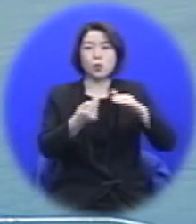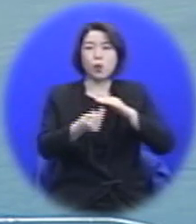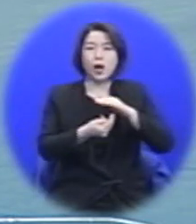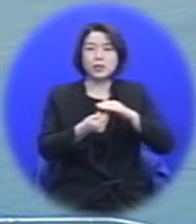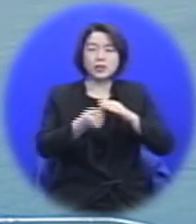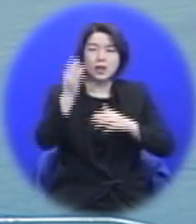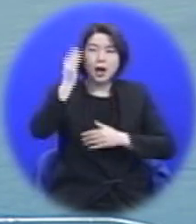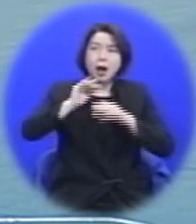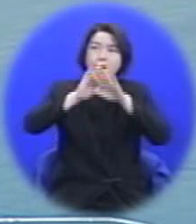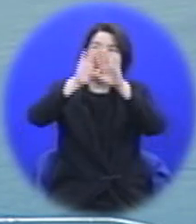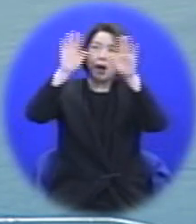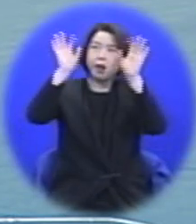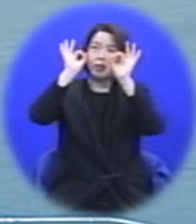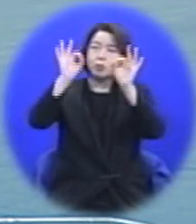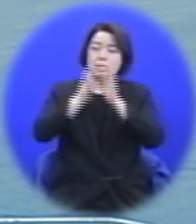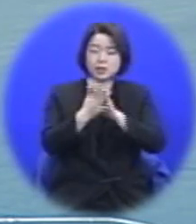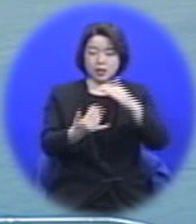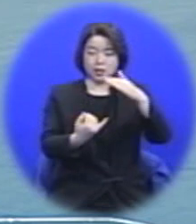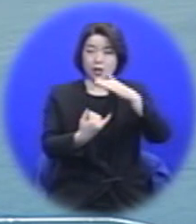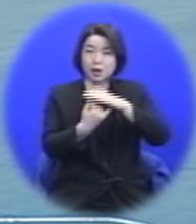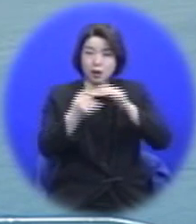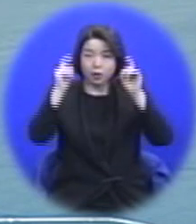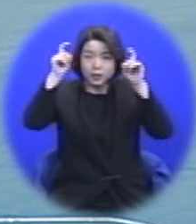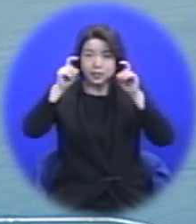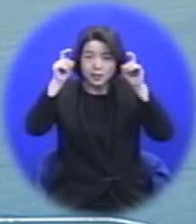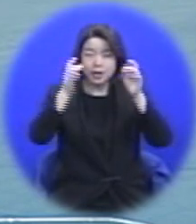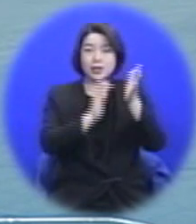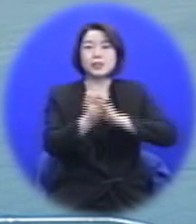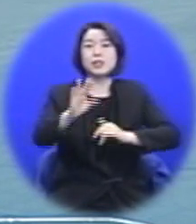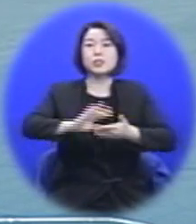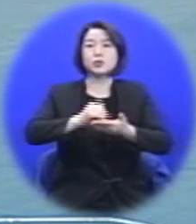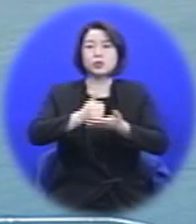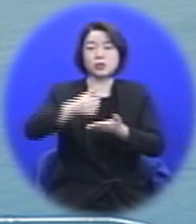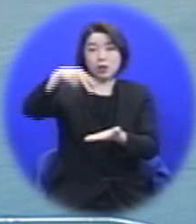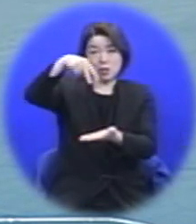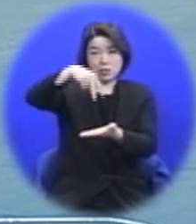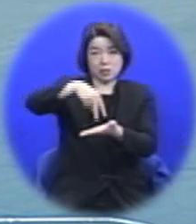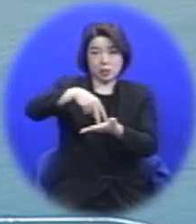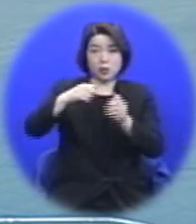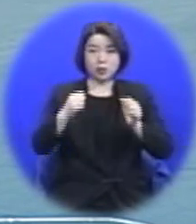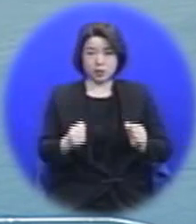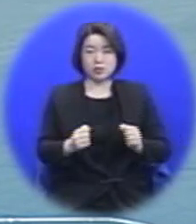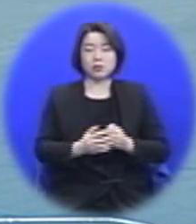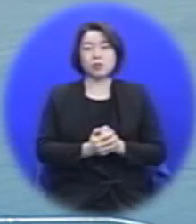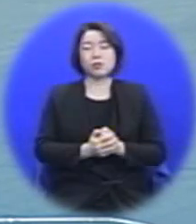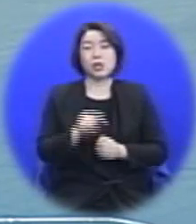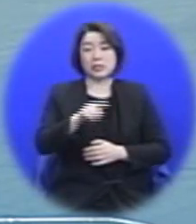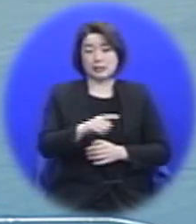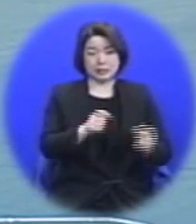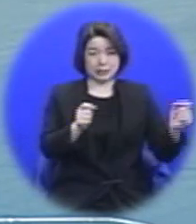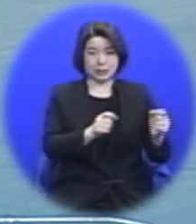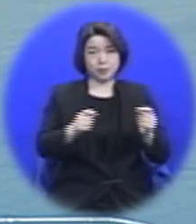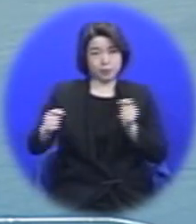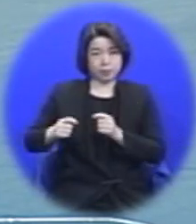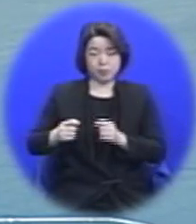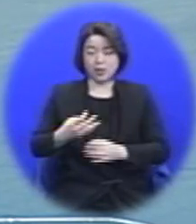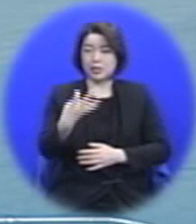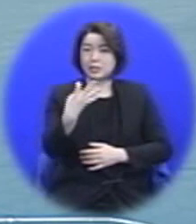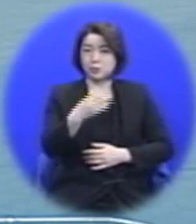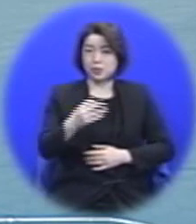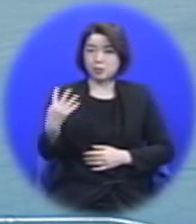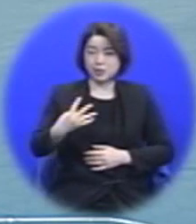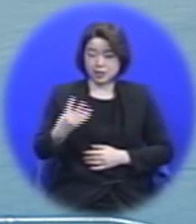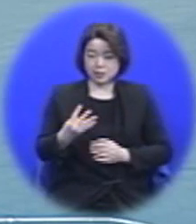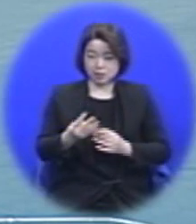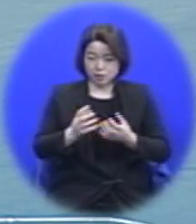보니까 어린 양이신 예수 그리스도께서 서 계셨습니다. 그리고 그 옆에 14만 4천의